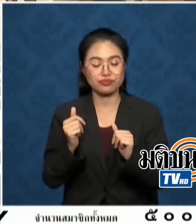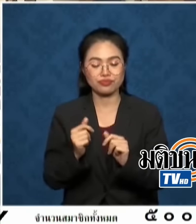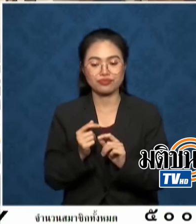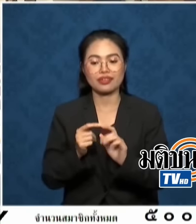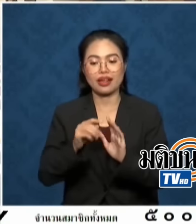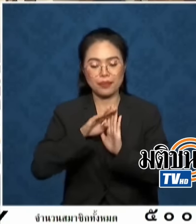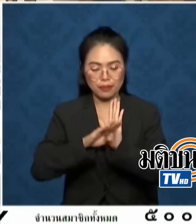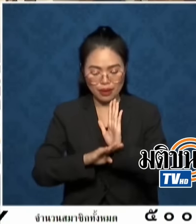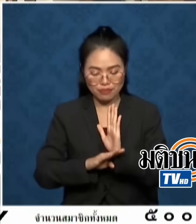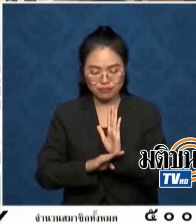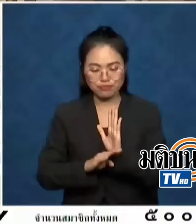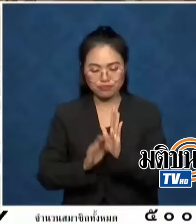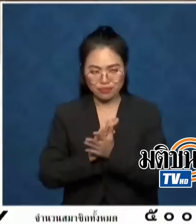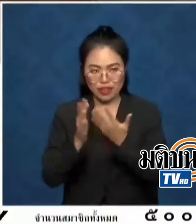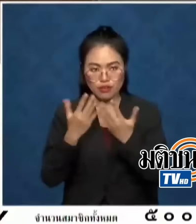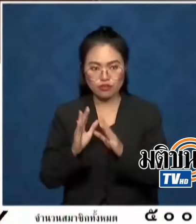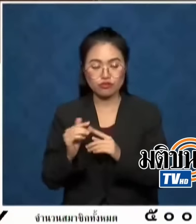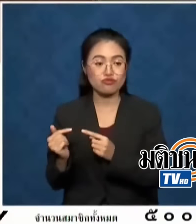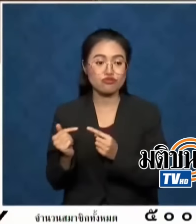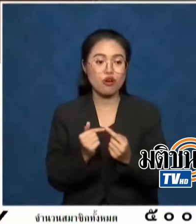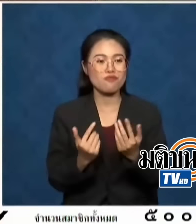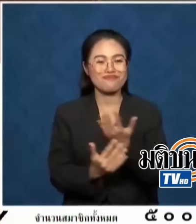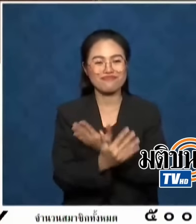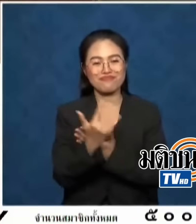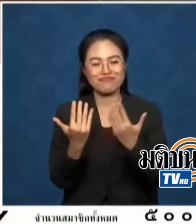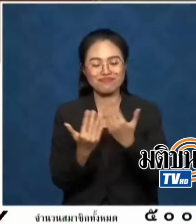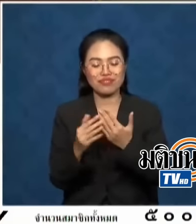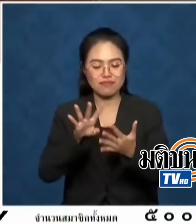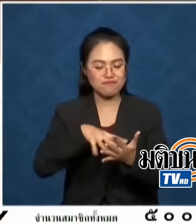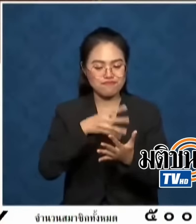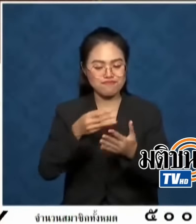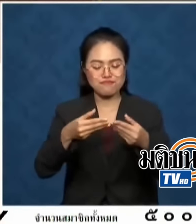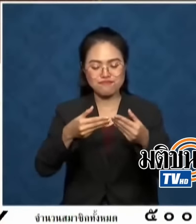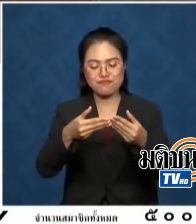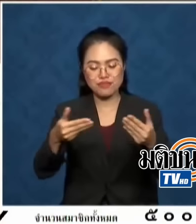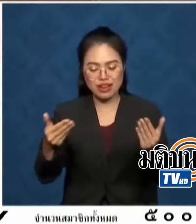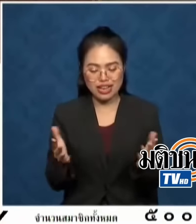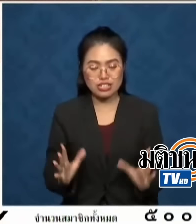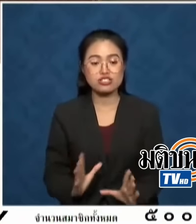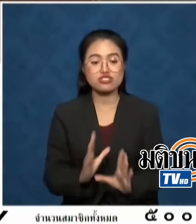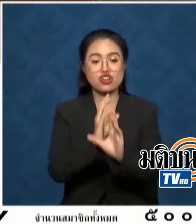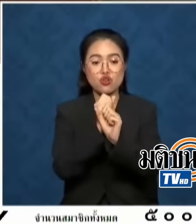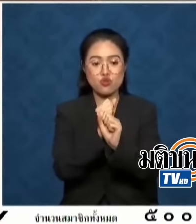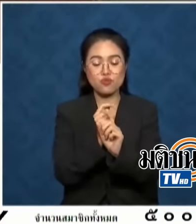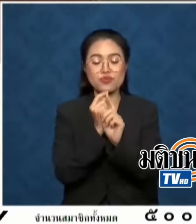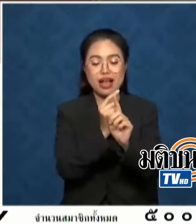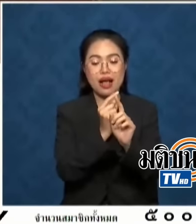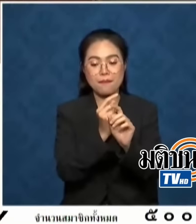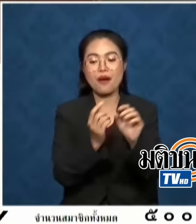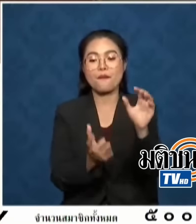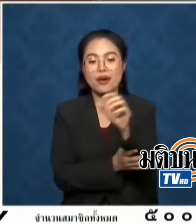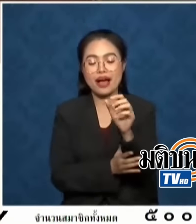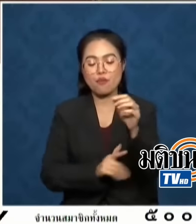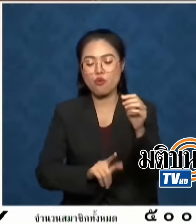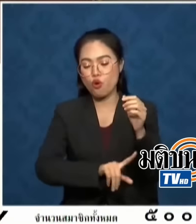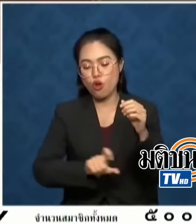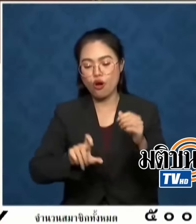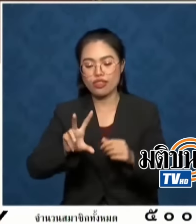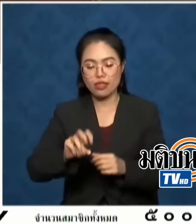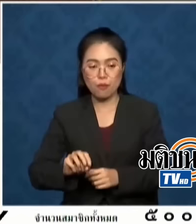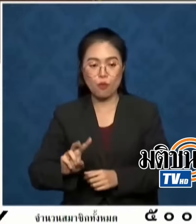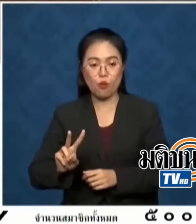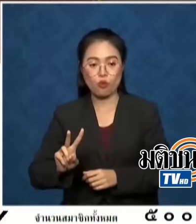ดับมาตราแล้วครับต่อไปเป็นการพิจารณาทั้งร่างนะครับเป็นการสรุปอีกครั้งหนึ่ง ตามข้อบังคับข้อ132นะ